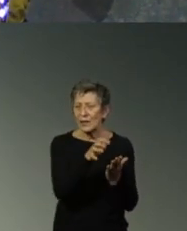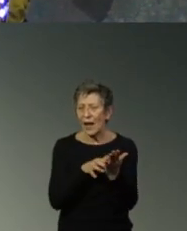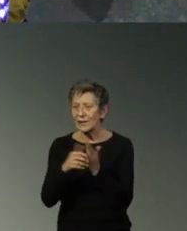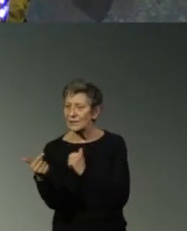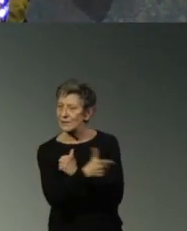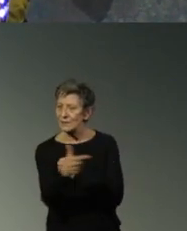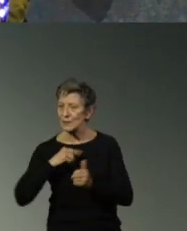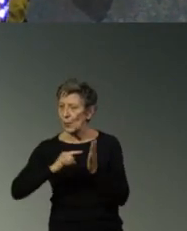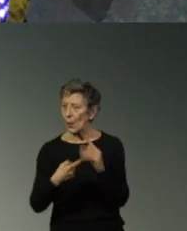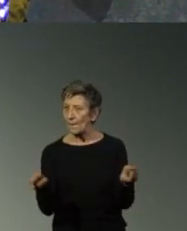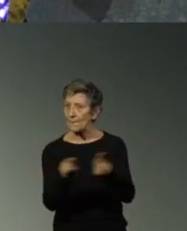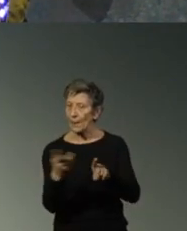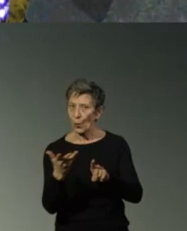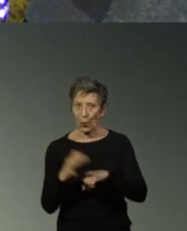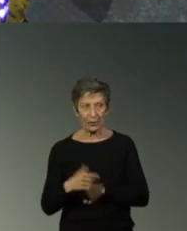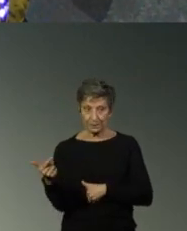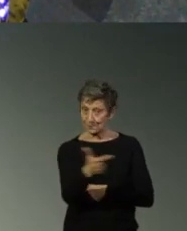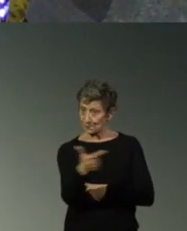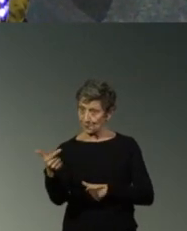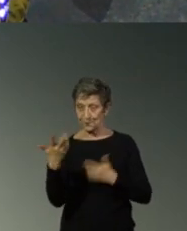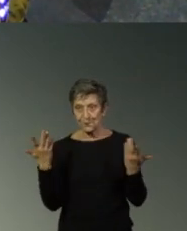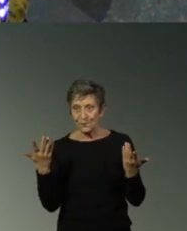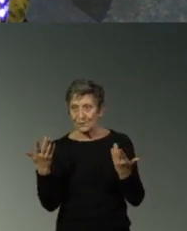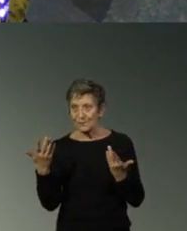vos deux travaux